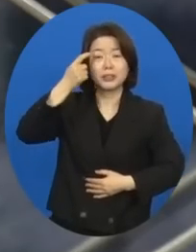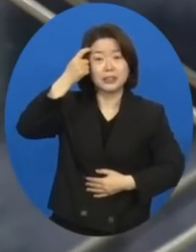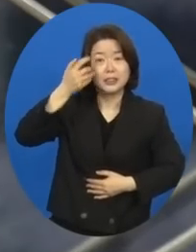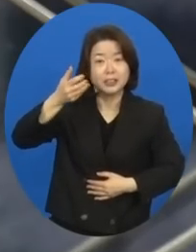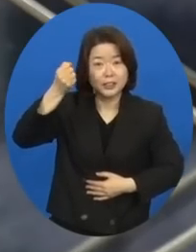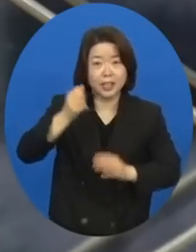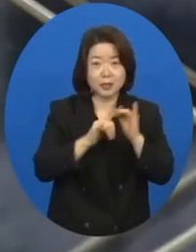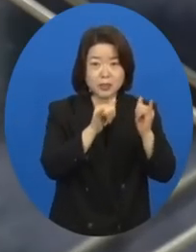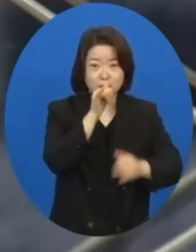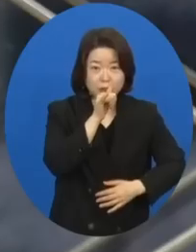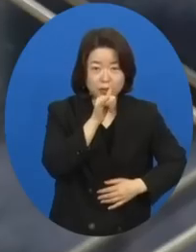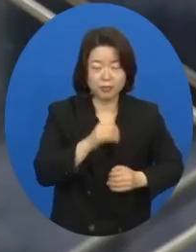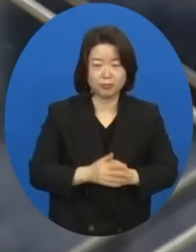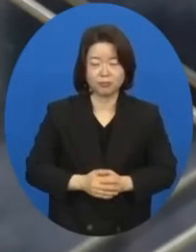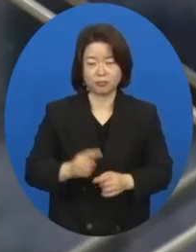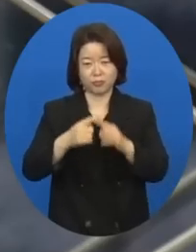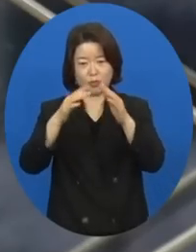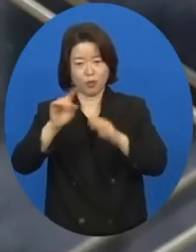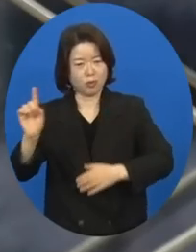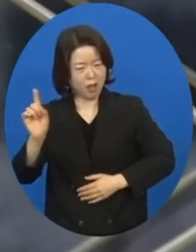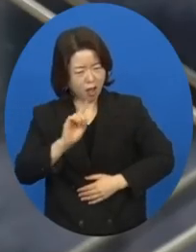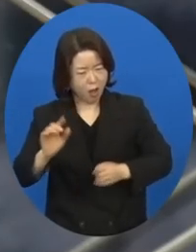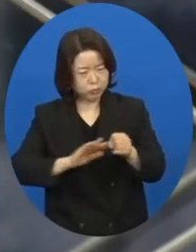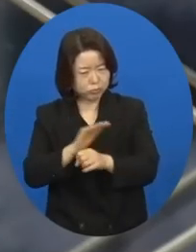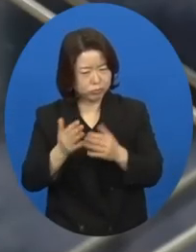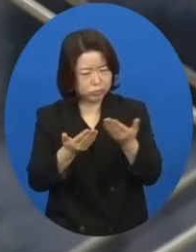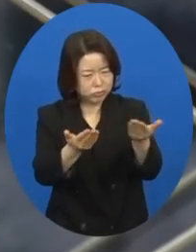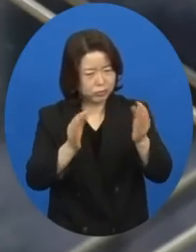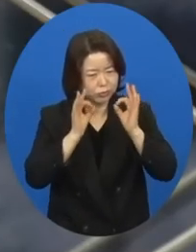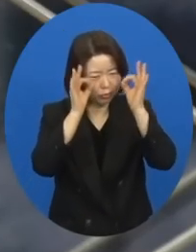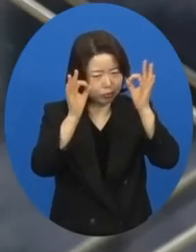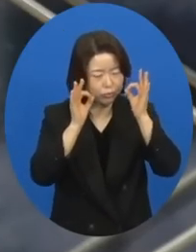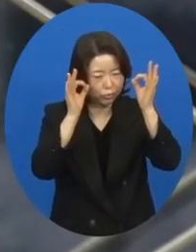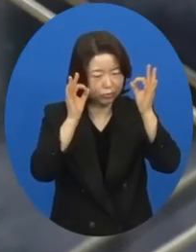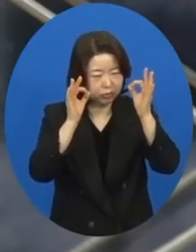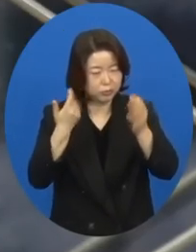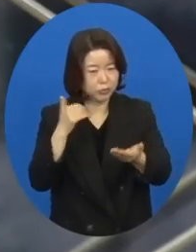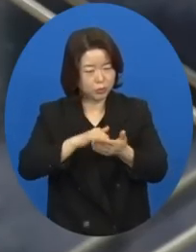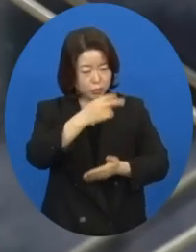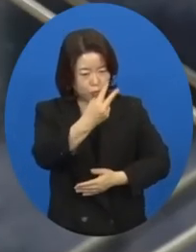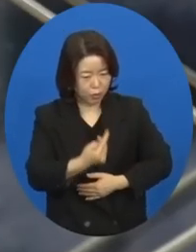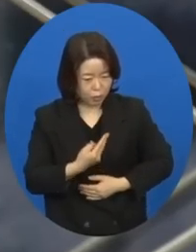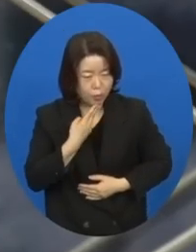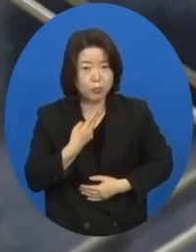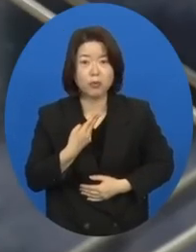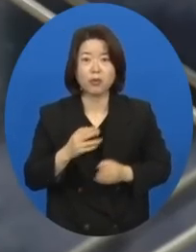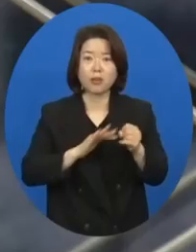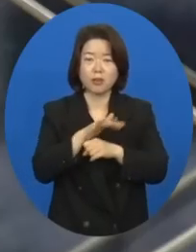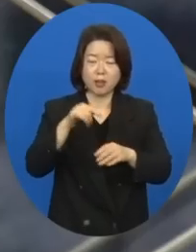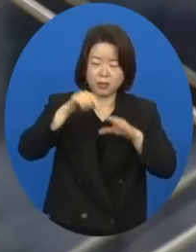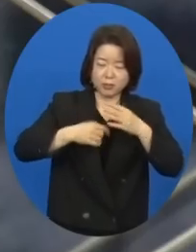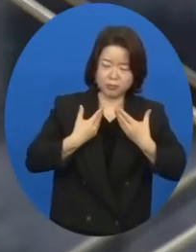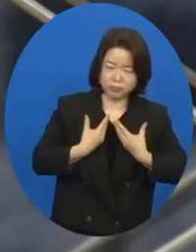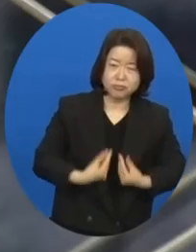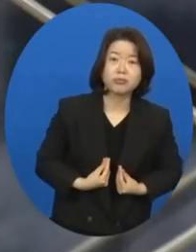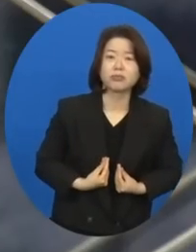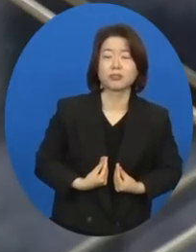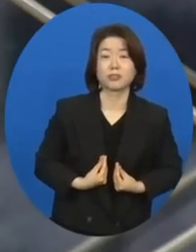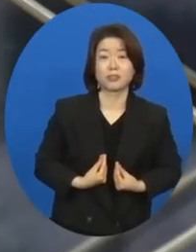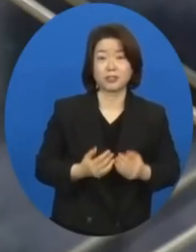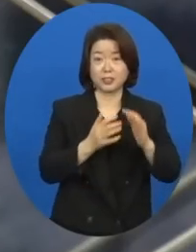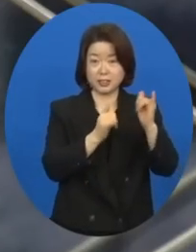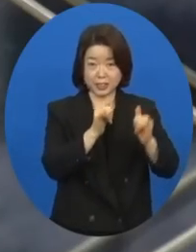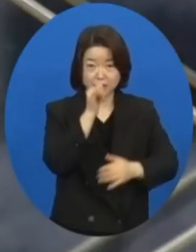교회에서 아무리 사랑하려 노력했지만 돌아오는 건 아무것도 없어서 사랑의 깊은 좌절과 낙심 가운데 있는 분